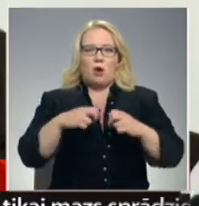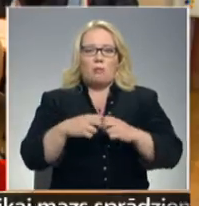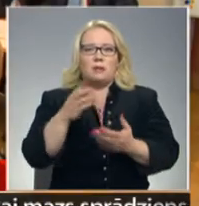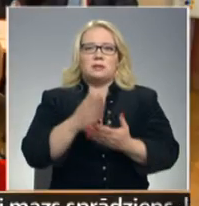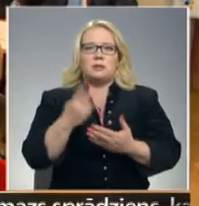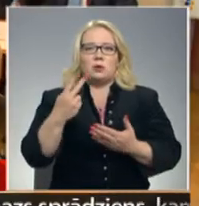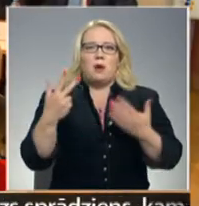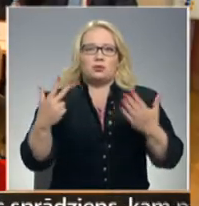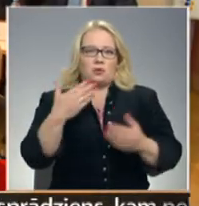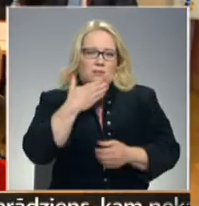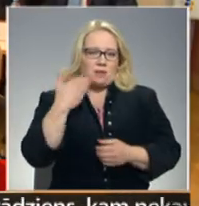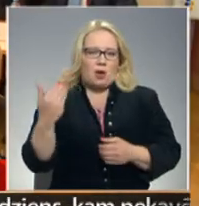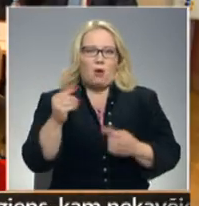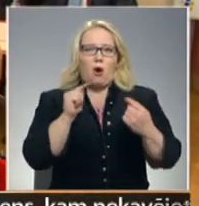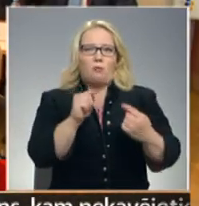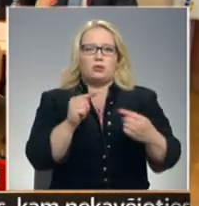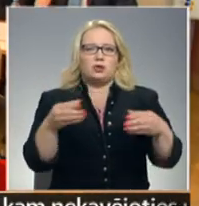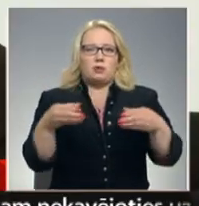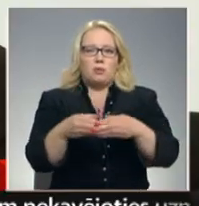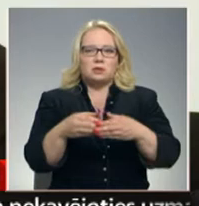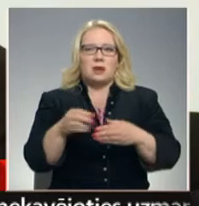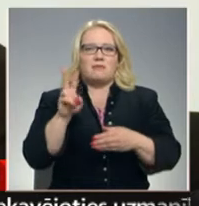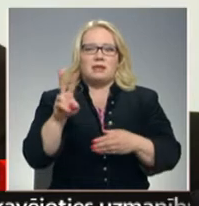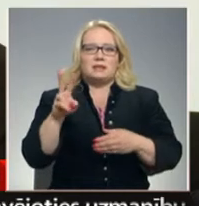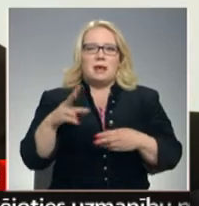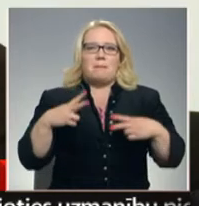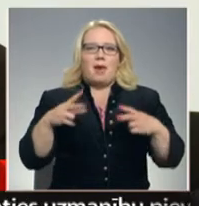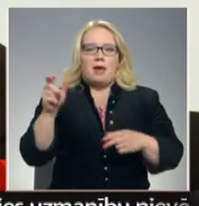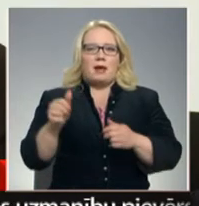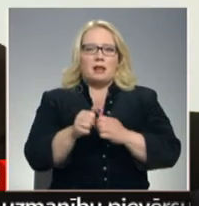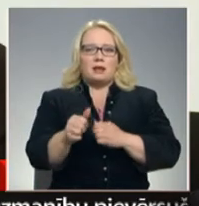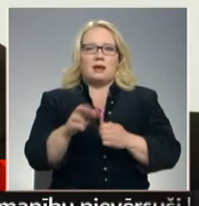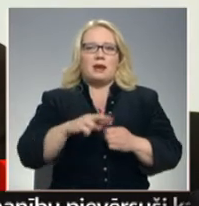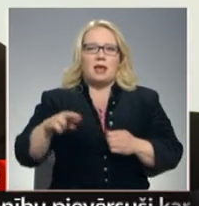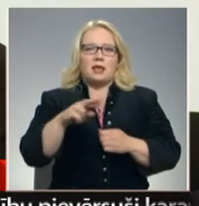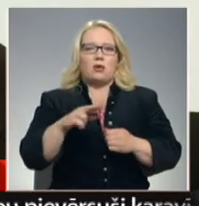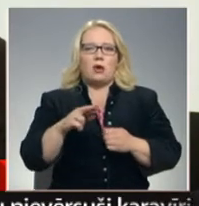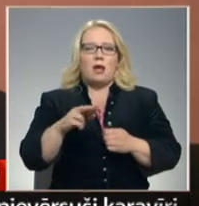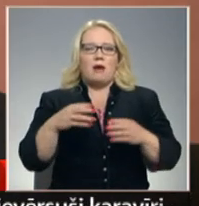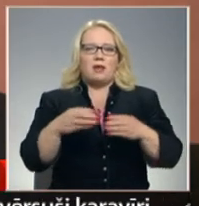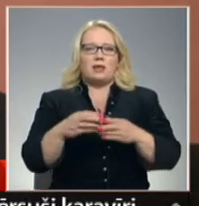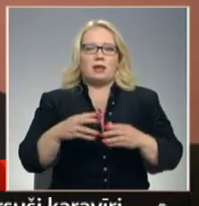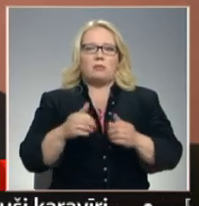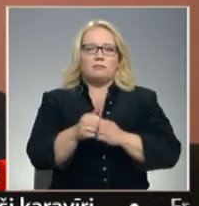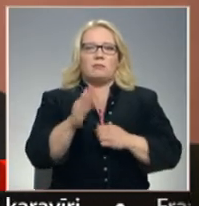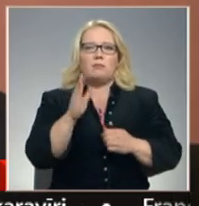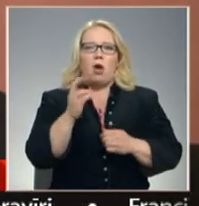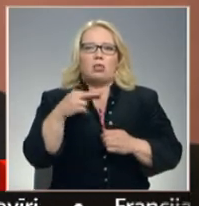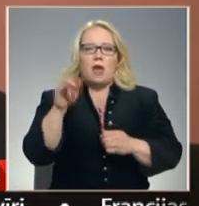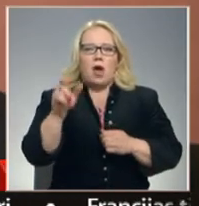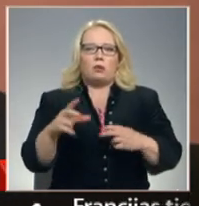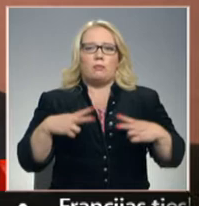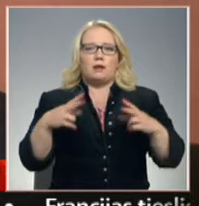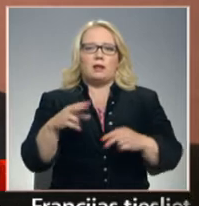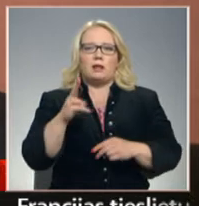nav. Opozīcijas bloks par savu mēru un vicemēru kandidātu izvirzījuši reģiona apvienības līderi Mārtiņu Bondaru un jaunās konservatīvās partijas